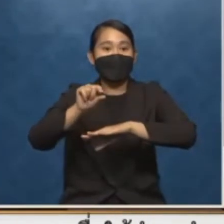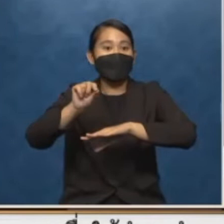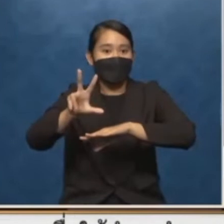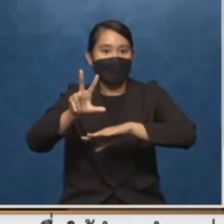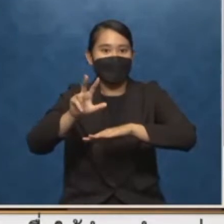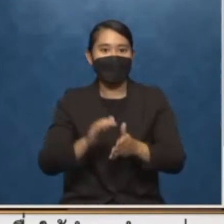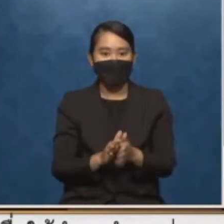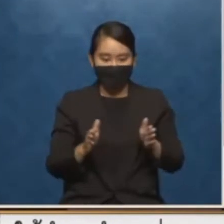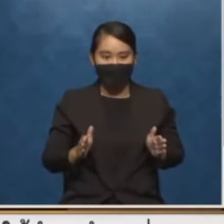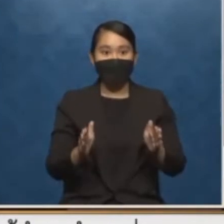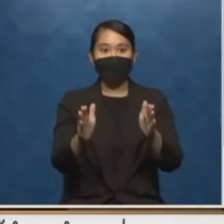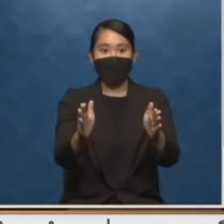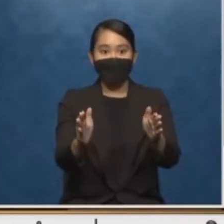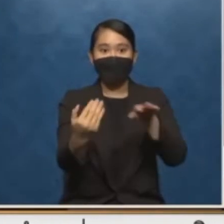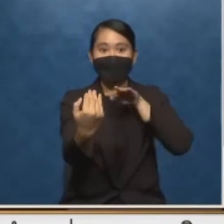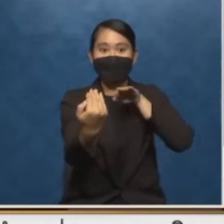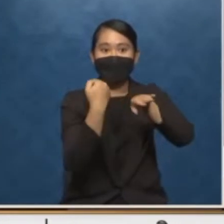ถนนสน